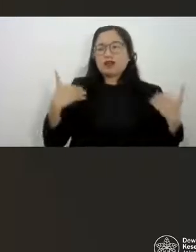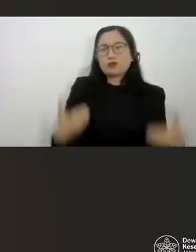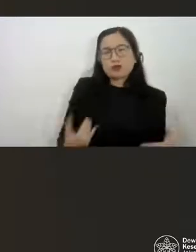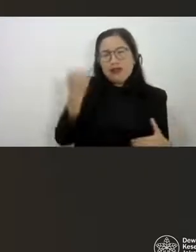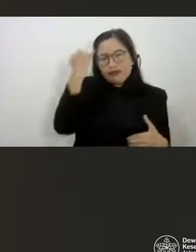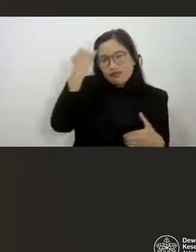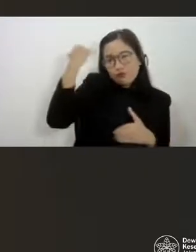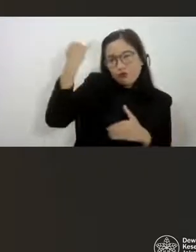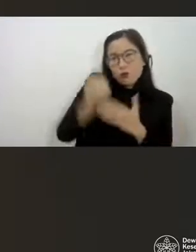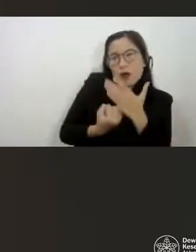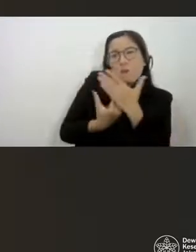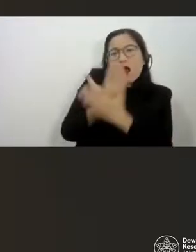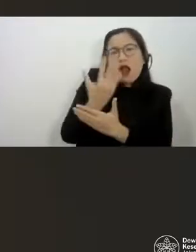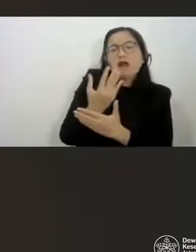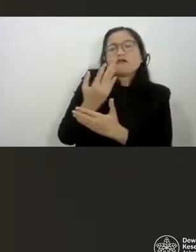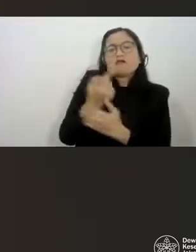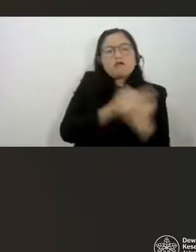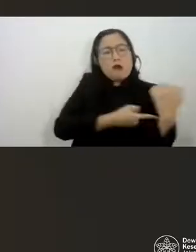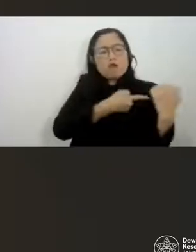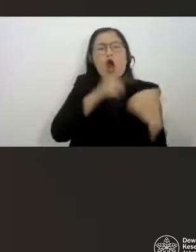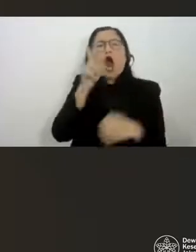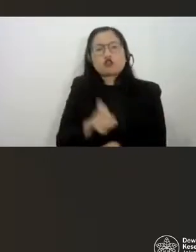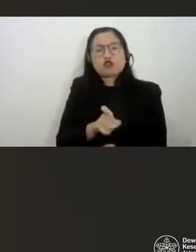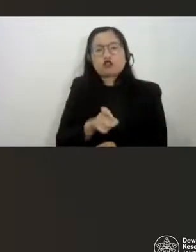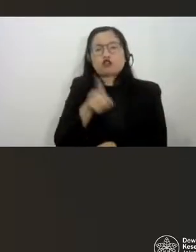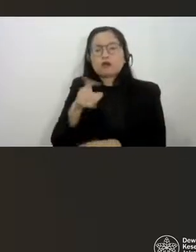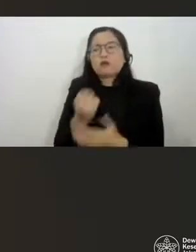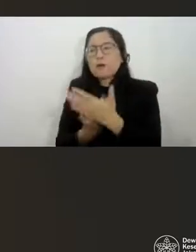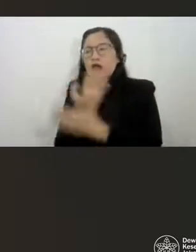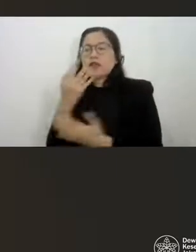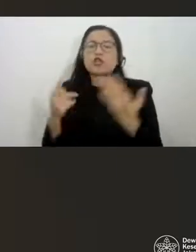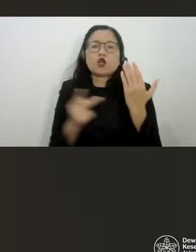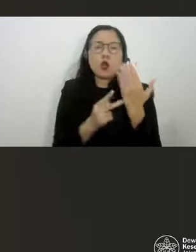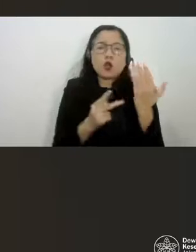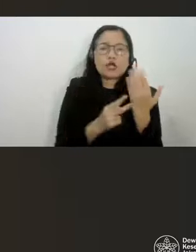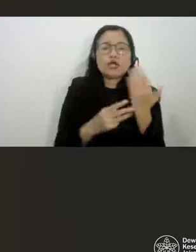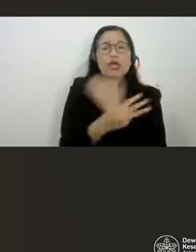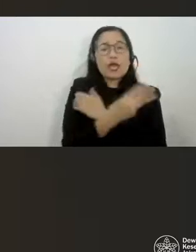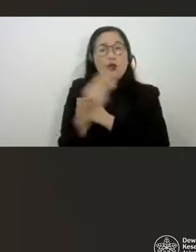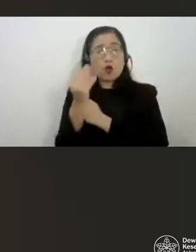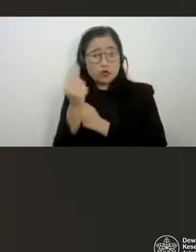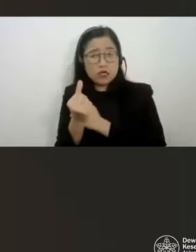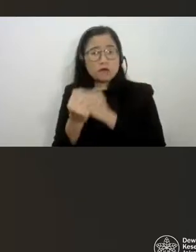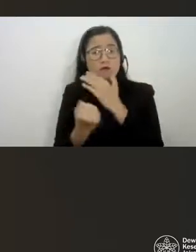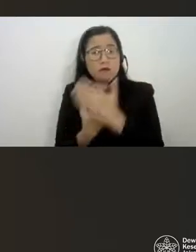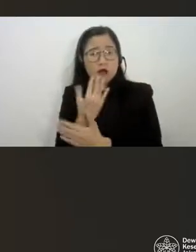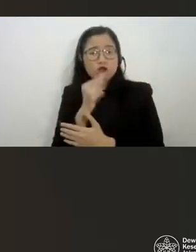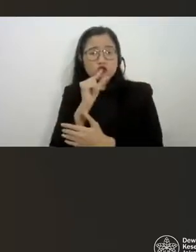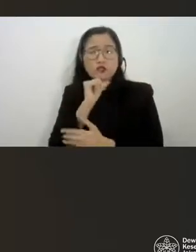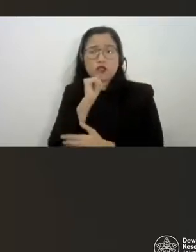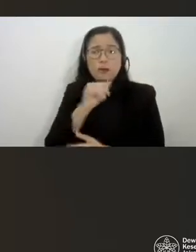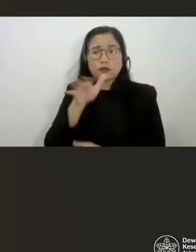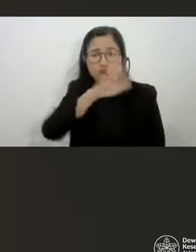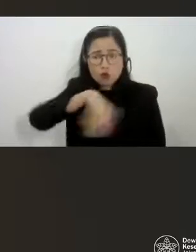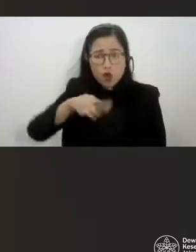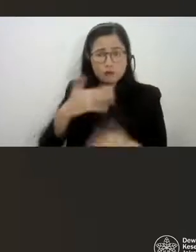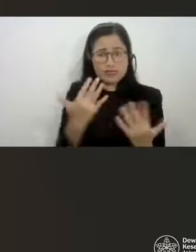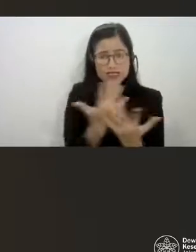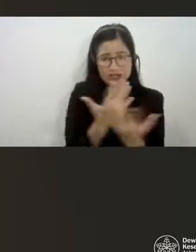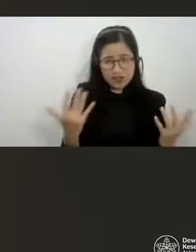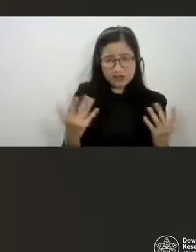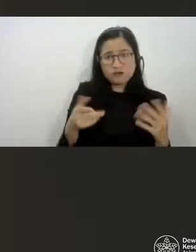ilmu, mengembangkan teknologi, mengembangkan ekonomi untuk kemaslahatan semua manusia, sehingga dapat hidup